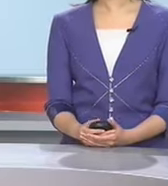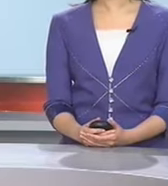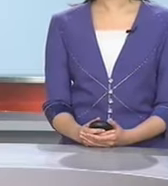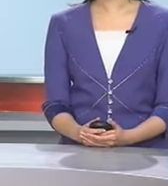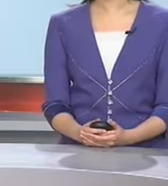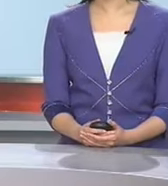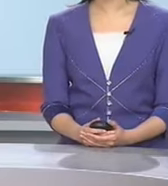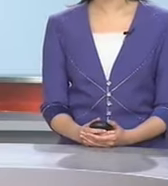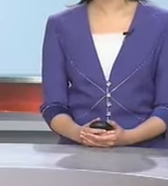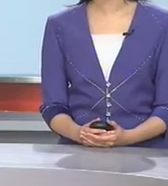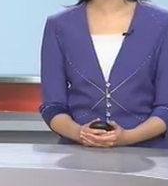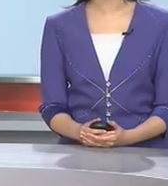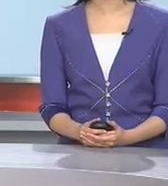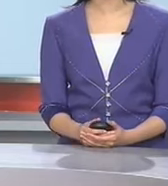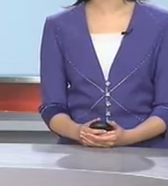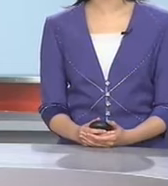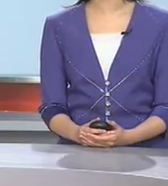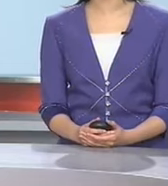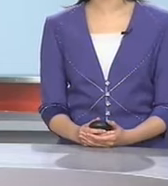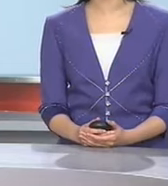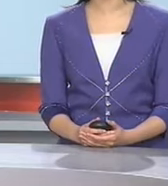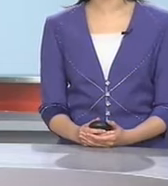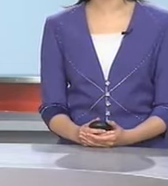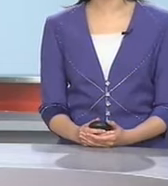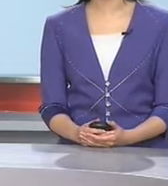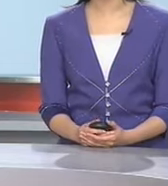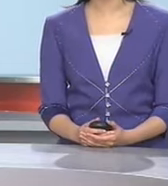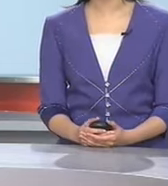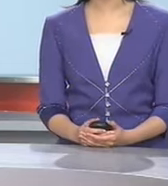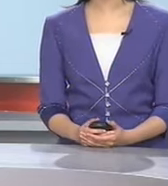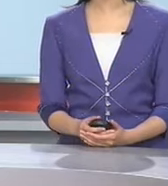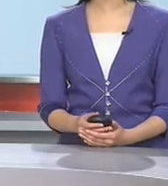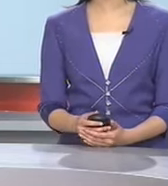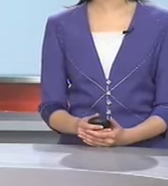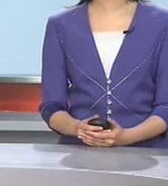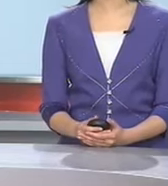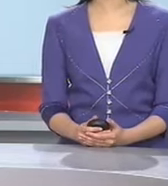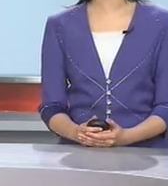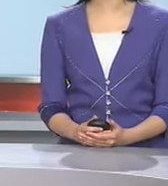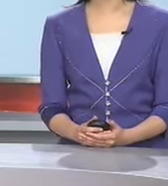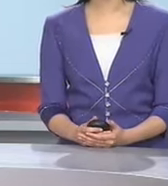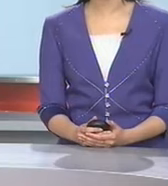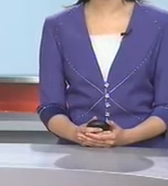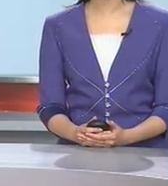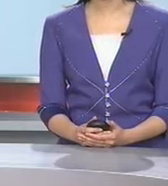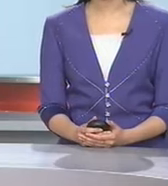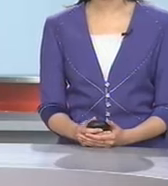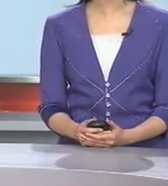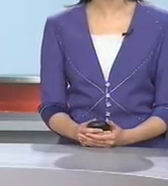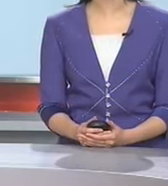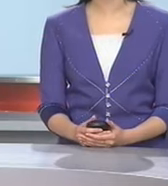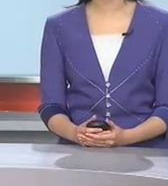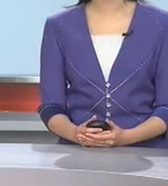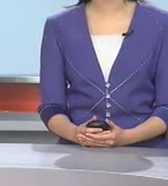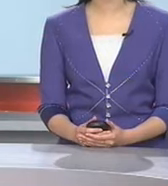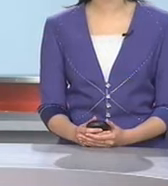随着天气的变化，这些天普通的季节性流感发热人数有所增加。我们的记者去了一趟北京朝阳医院，一起来看